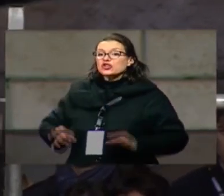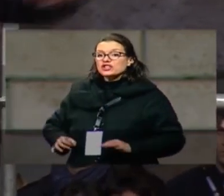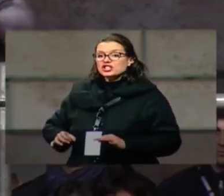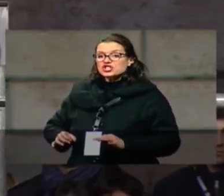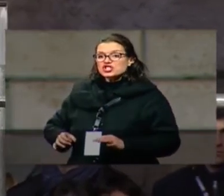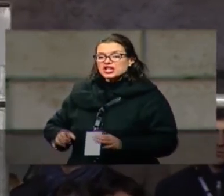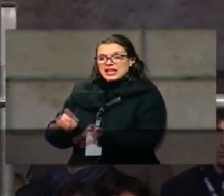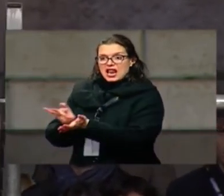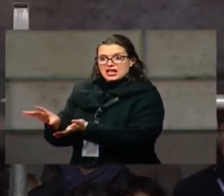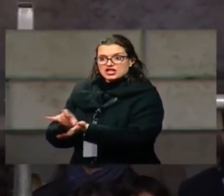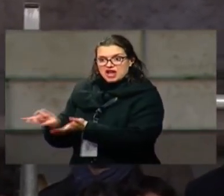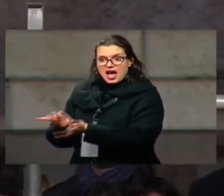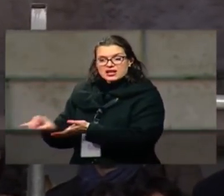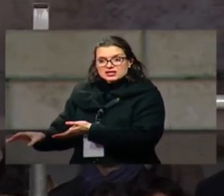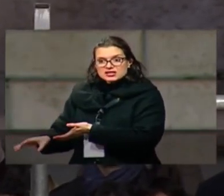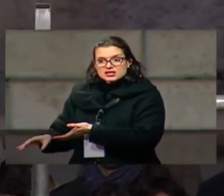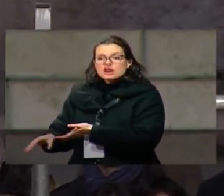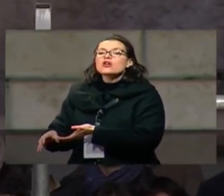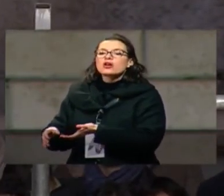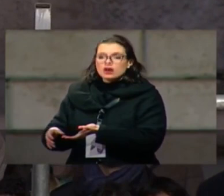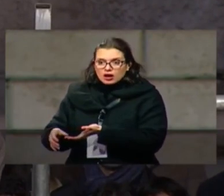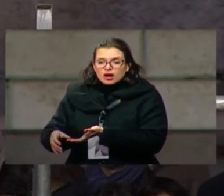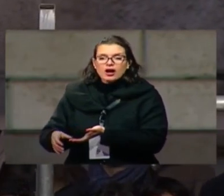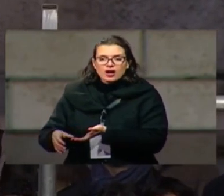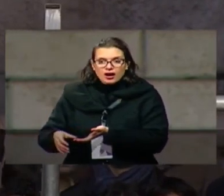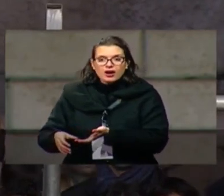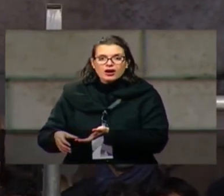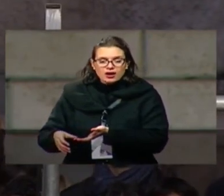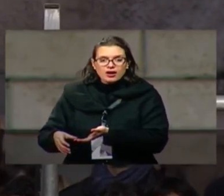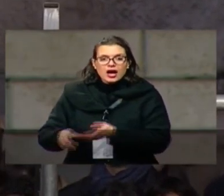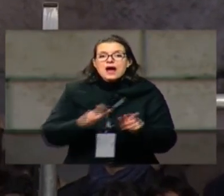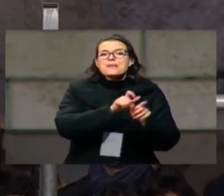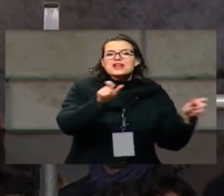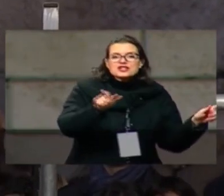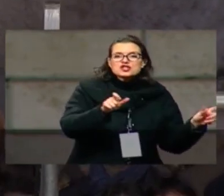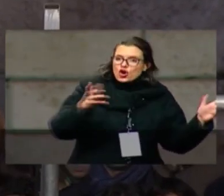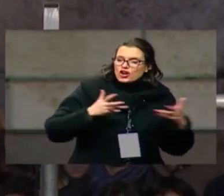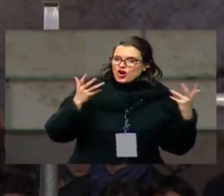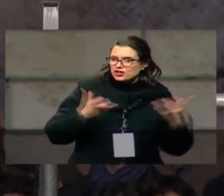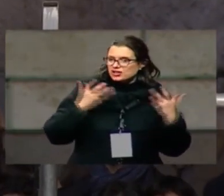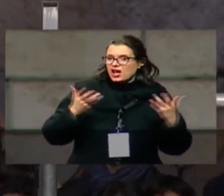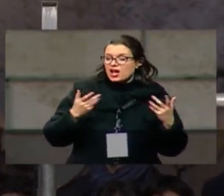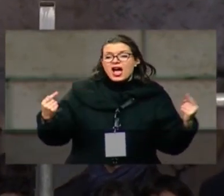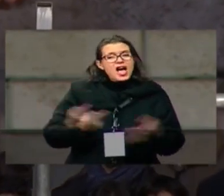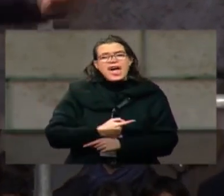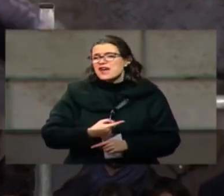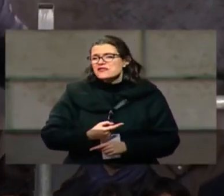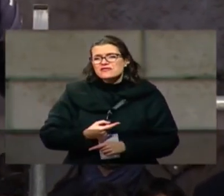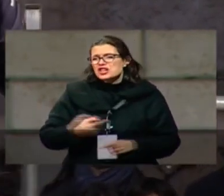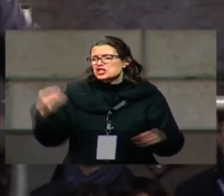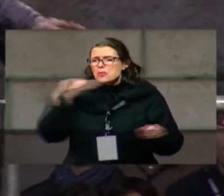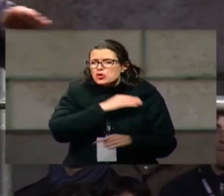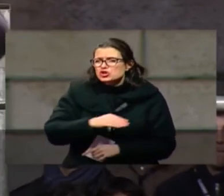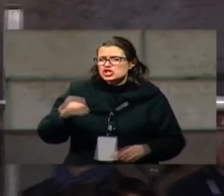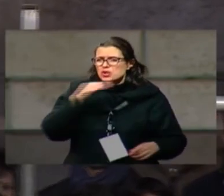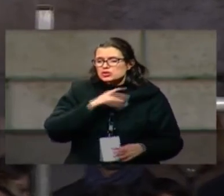quelli che scioperano e invece sono palle Sono palle Va bene cominceranno con le pensioni